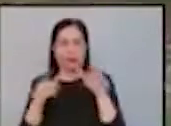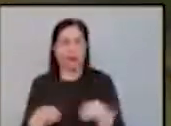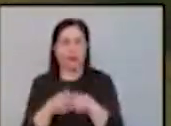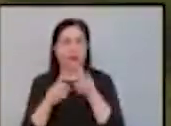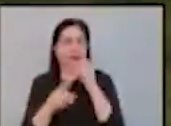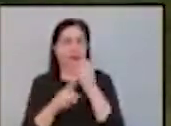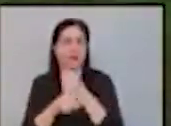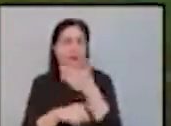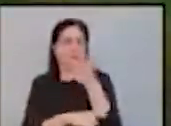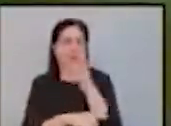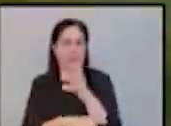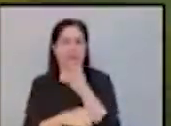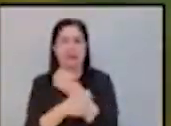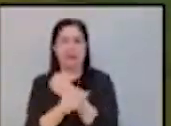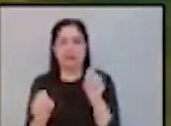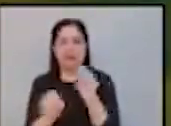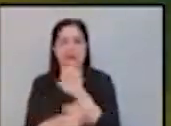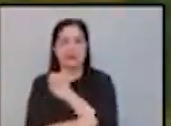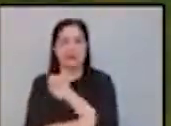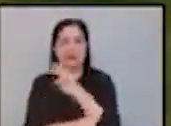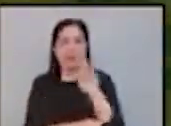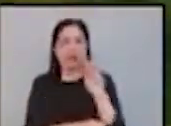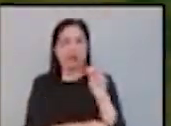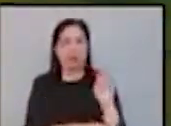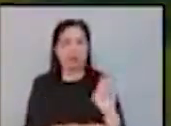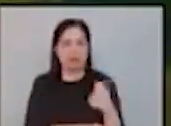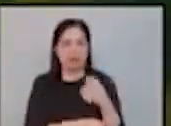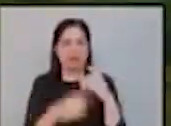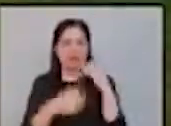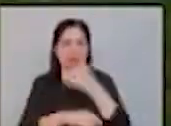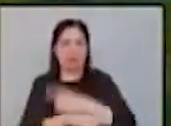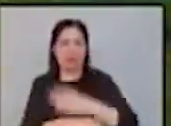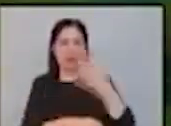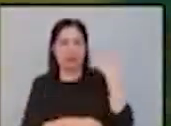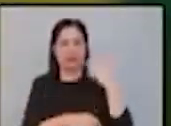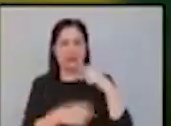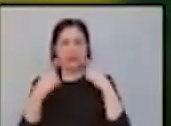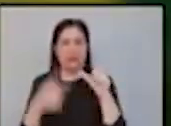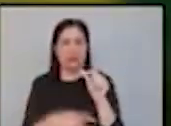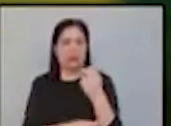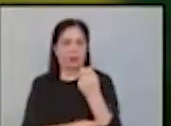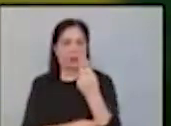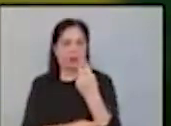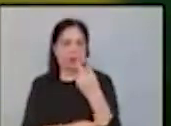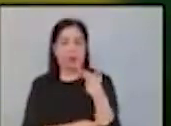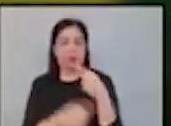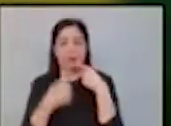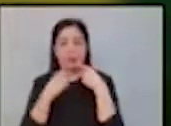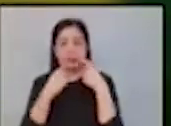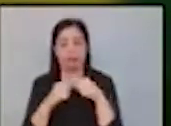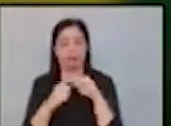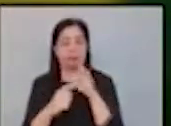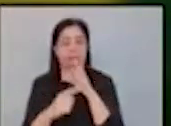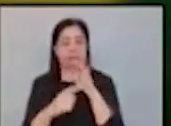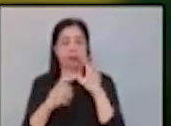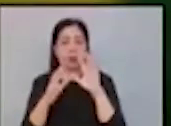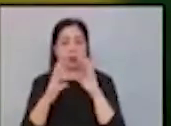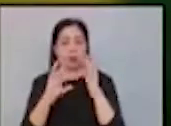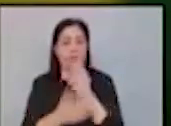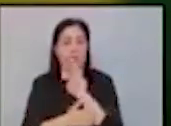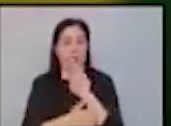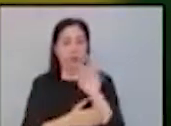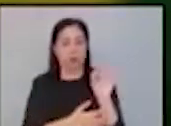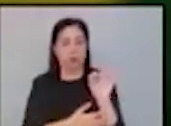sa Save Sierra Madre Day na idineklara noon pang 2012. Sa isang pahayag, sinabi ng World Wildlife Fund for